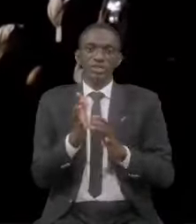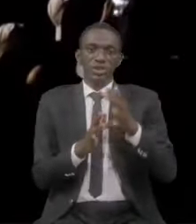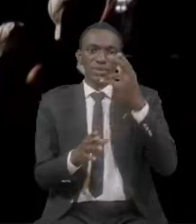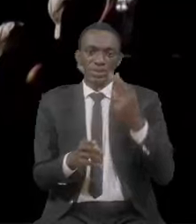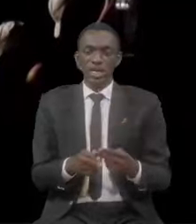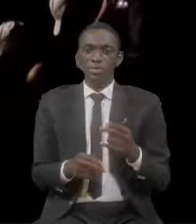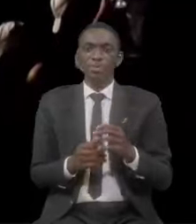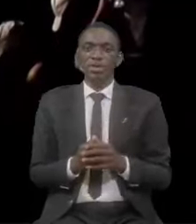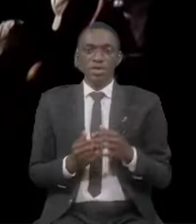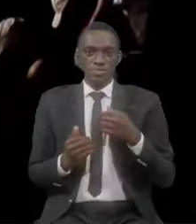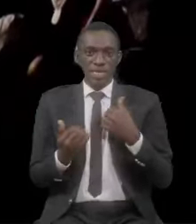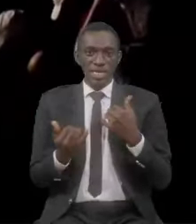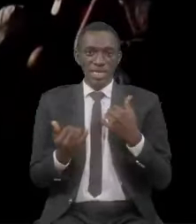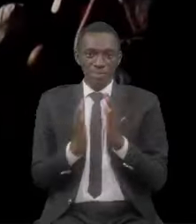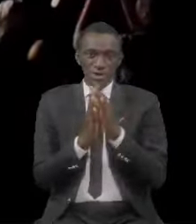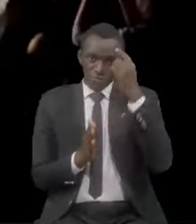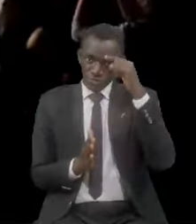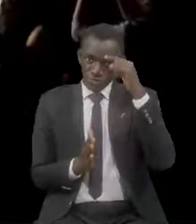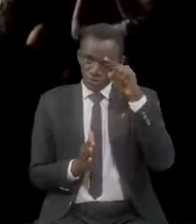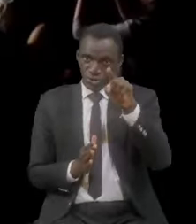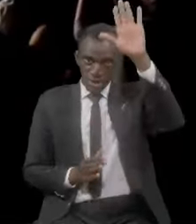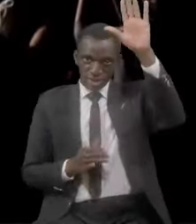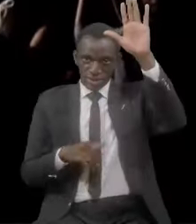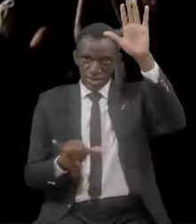Levez les mains, je vais prier pour vous maintenant.